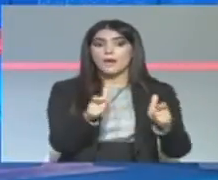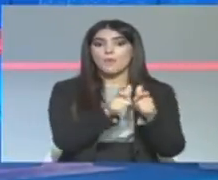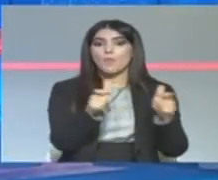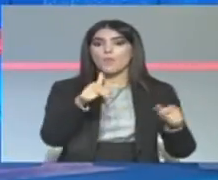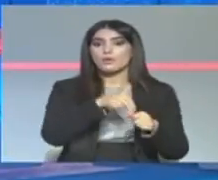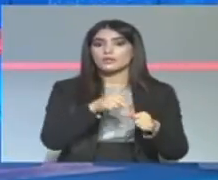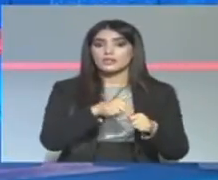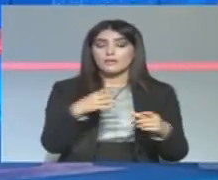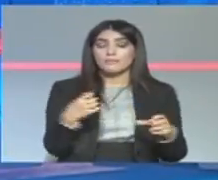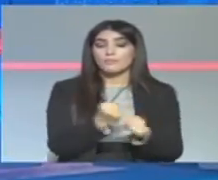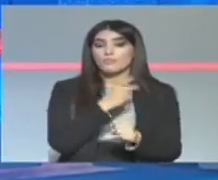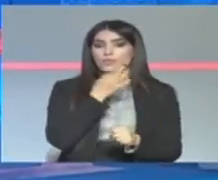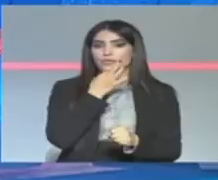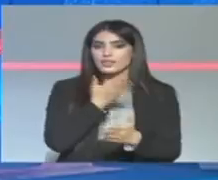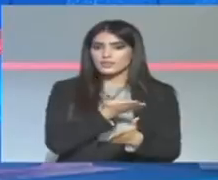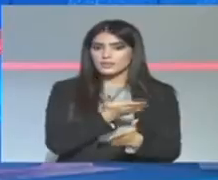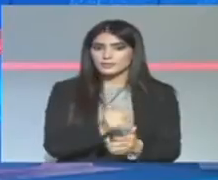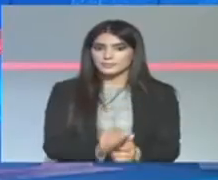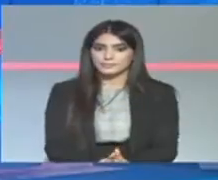وثرواتها